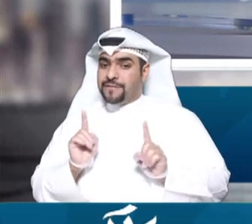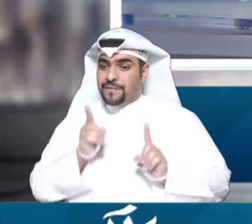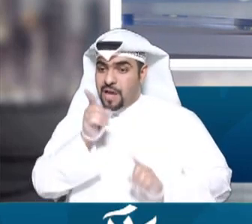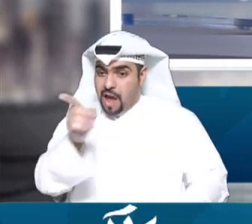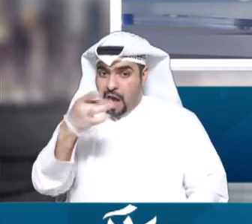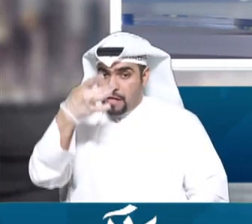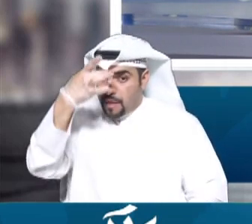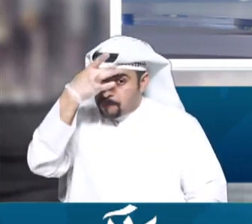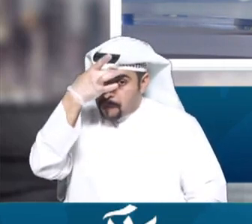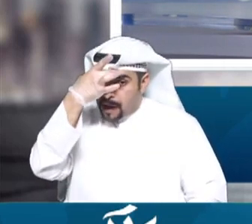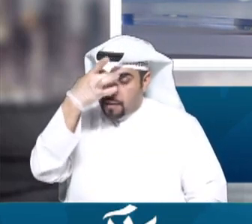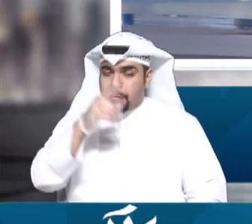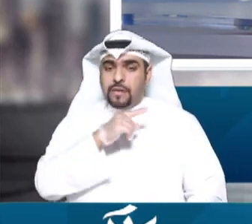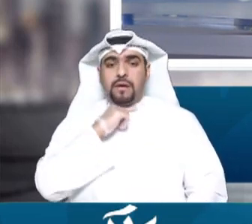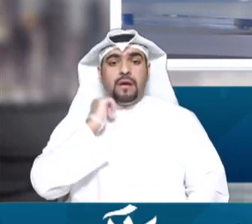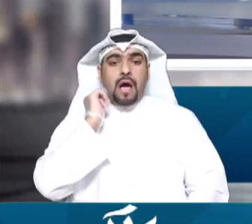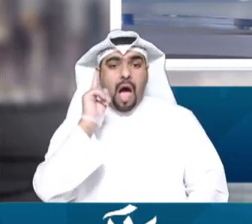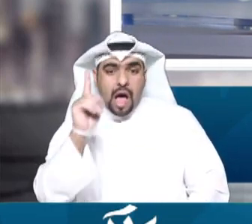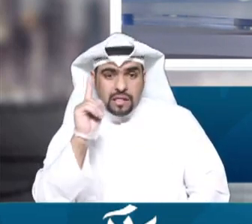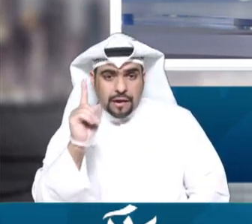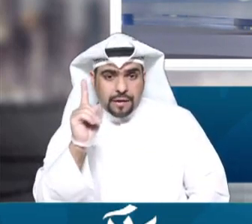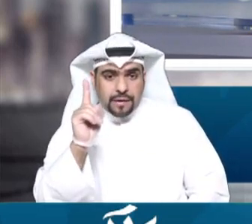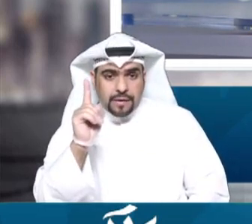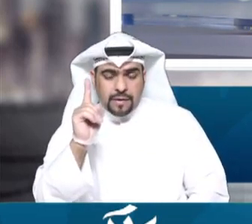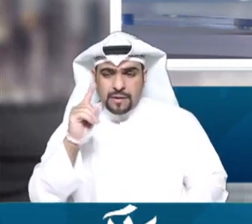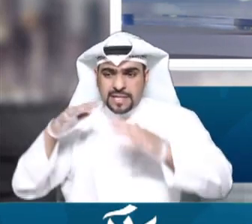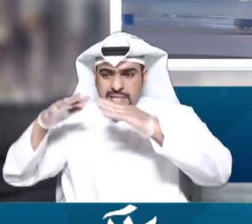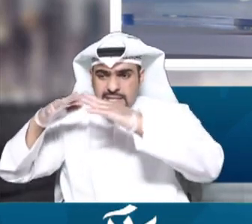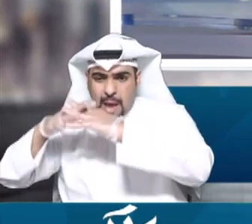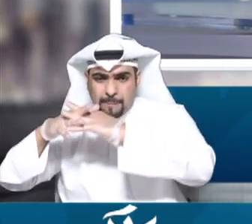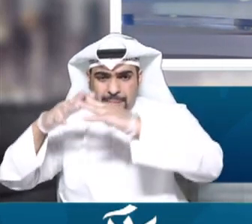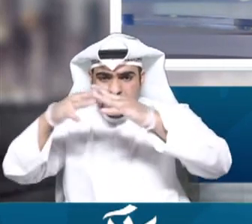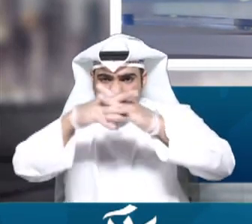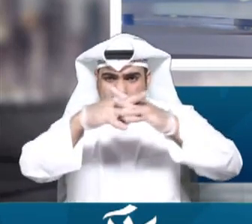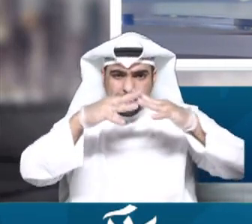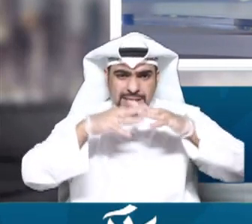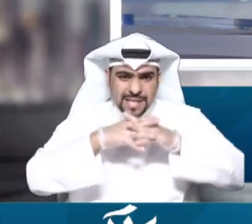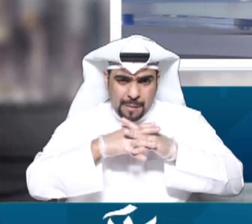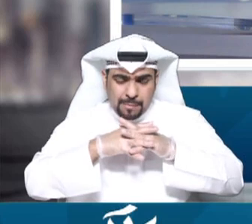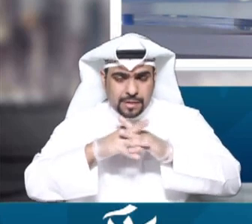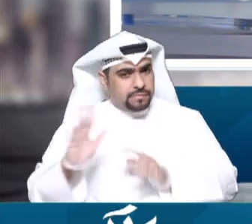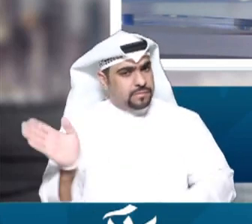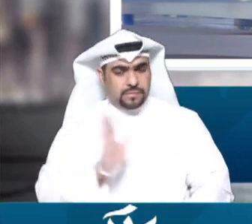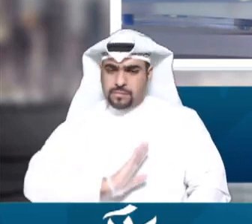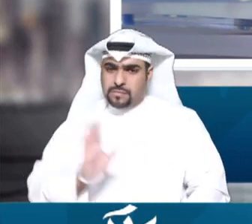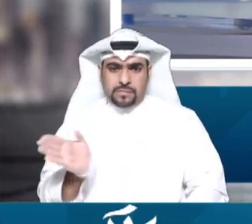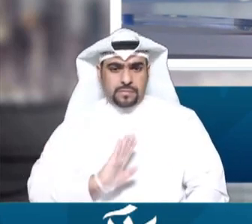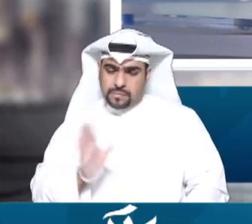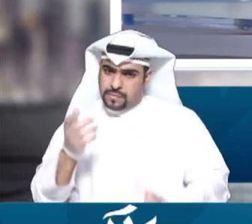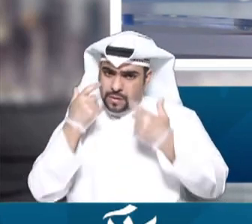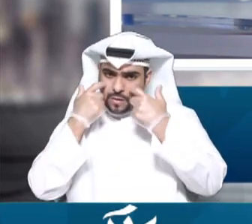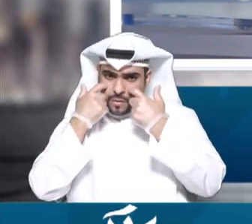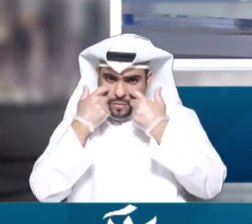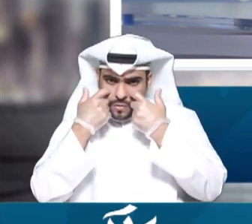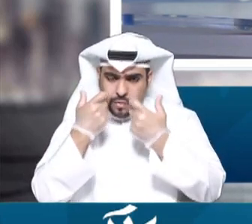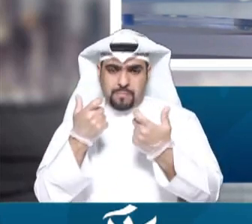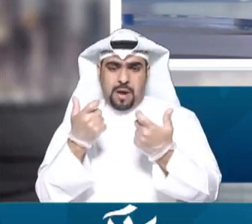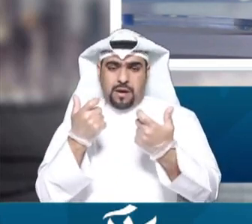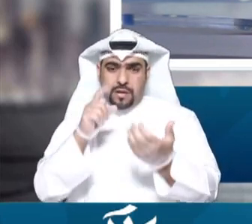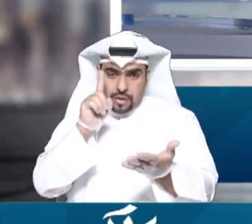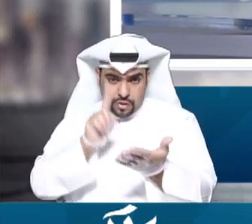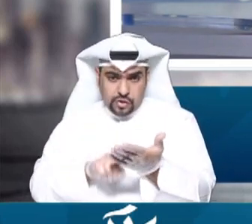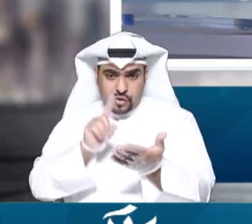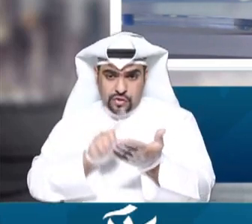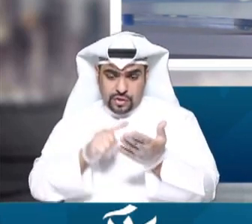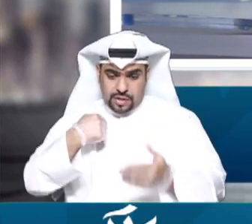المرض. المرض خطير، المرض انا شعرت فيه يلعب باعصاب الانسان،